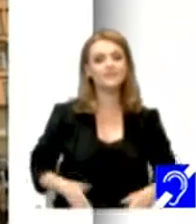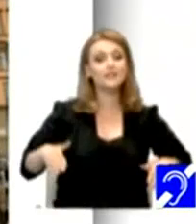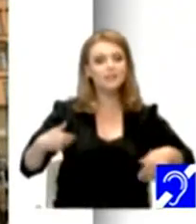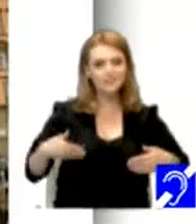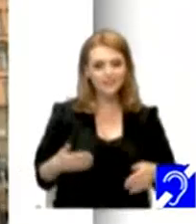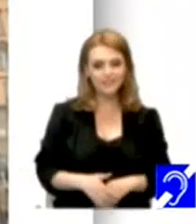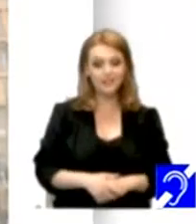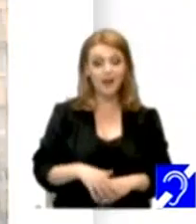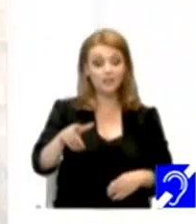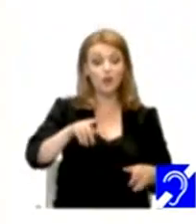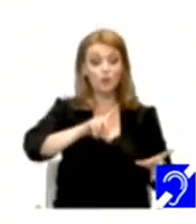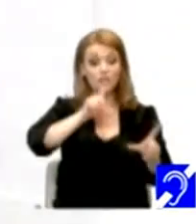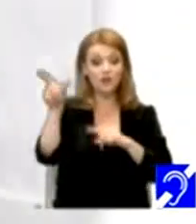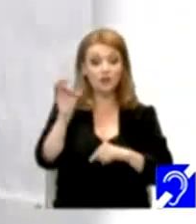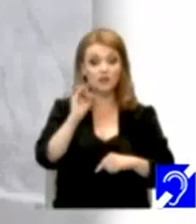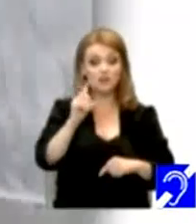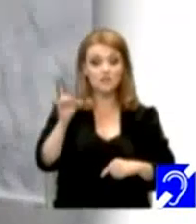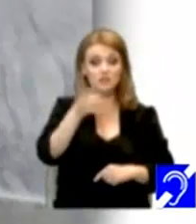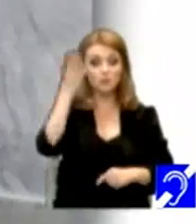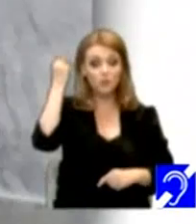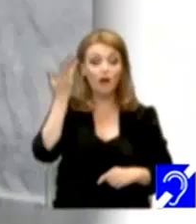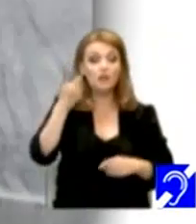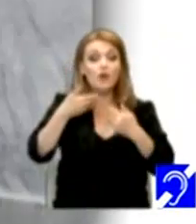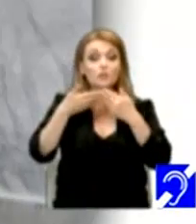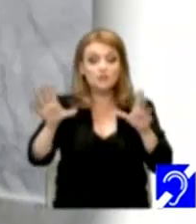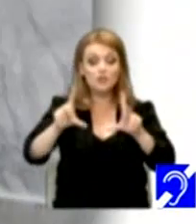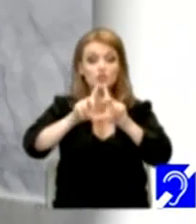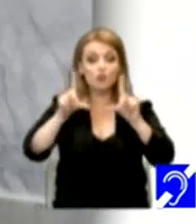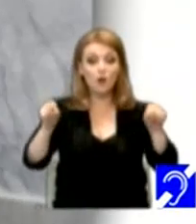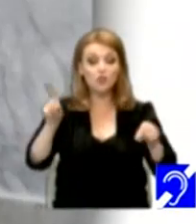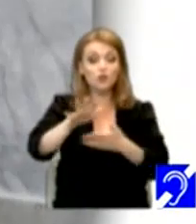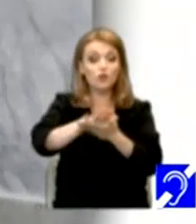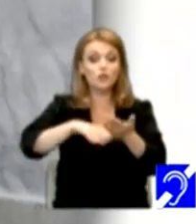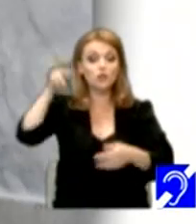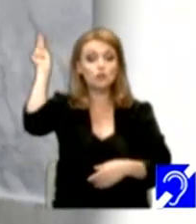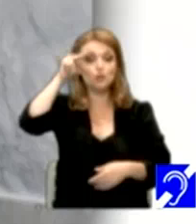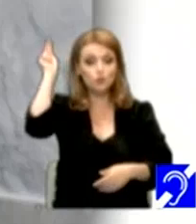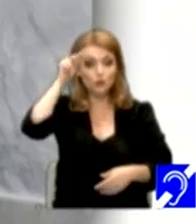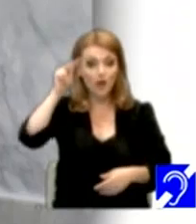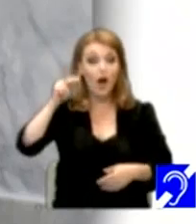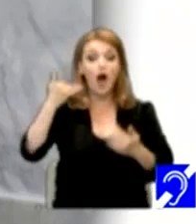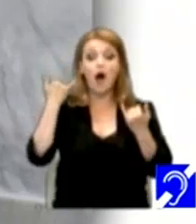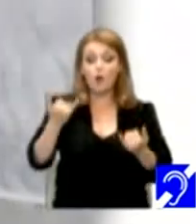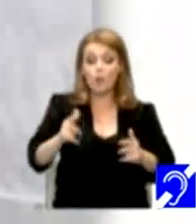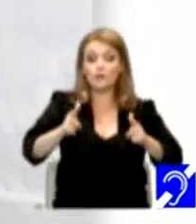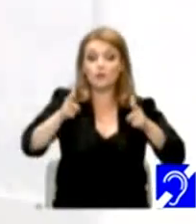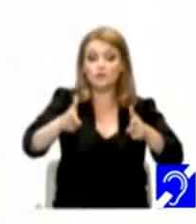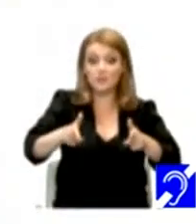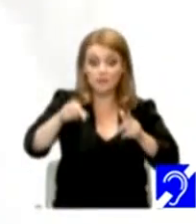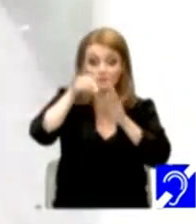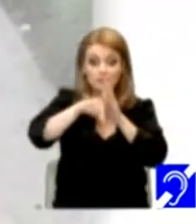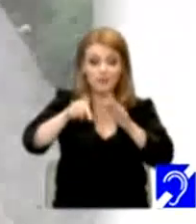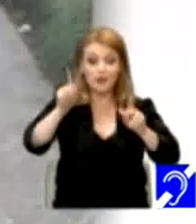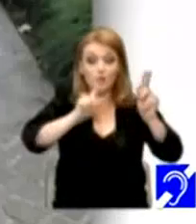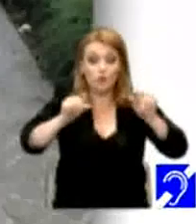Bun găsit! A plecat din Republica Moldova imediat după ce a absolvit liceul pentru a-și continua studiile, iar acum este angajată în cadrul